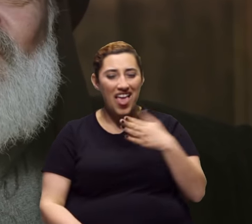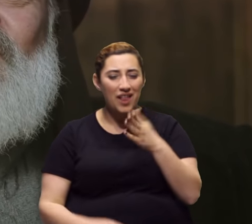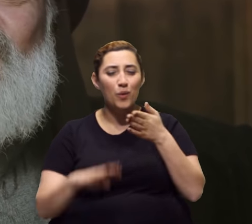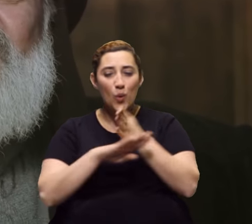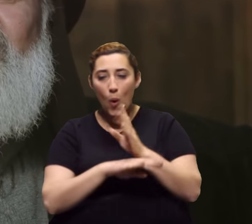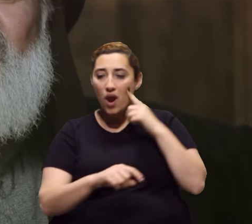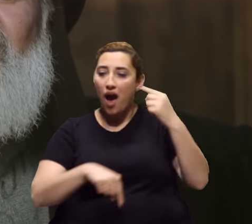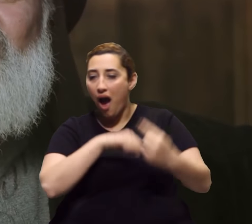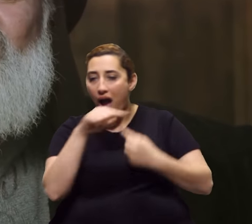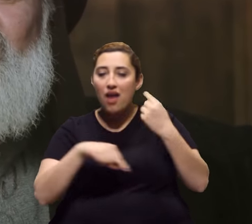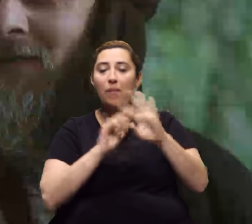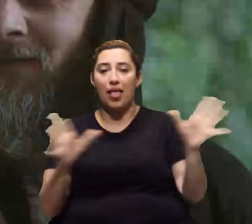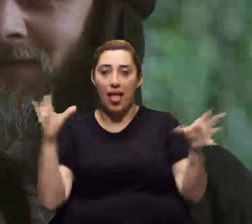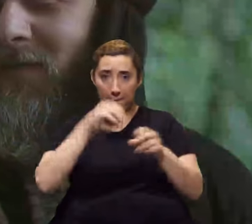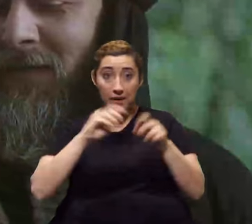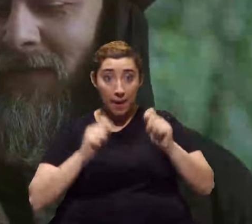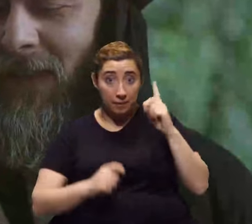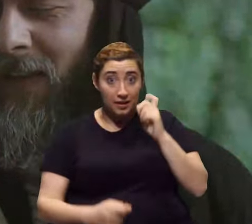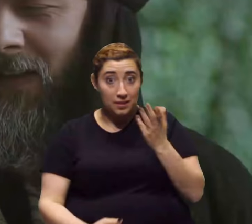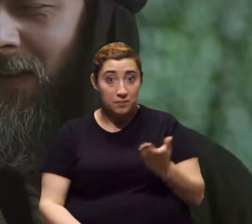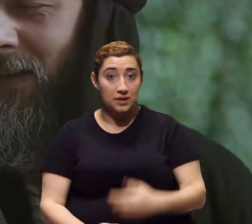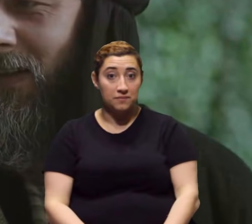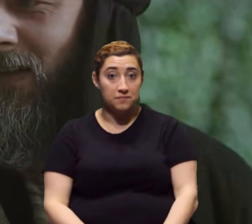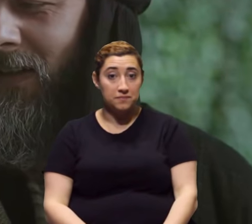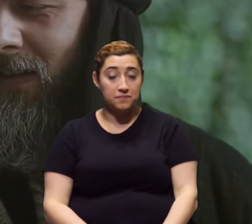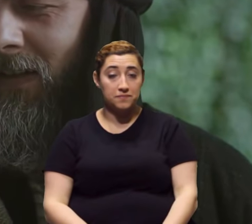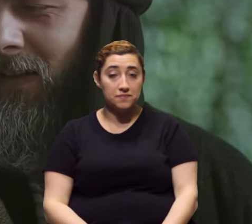Eğriyi doğruyu bir yana Yunus Emre'm.